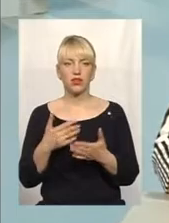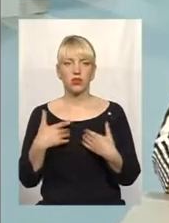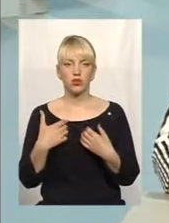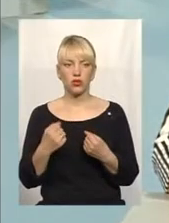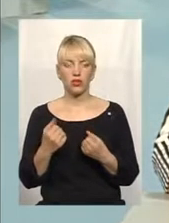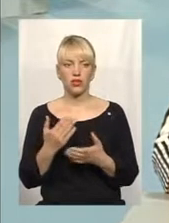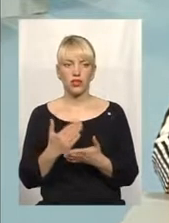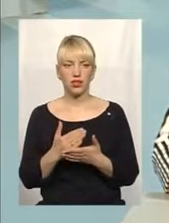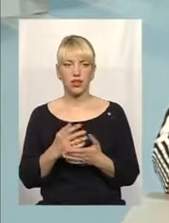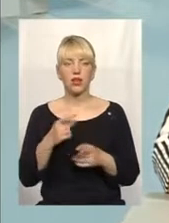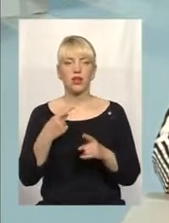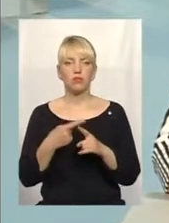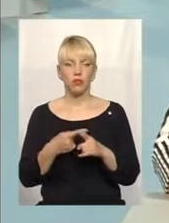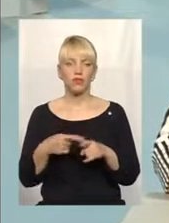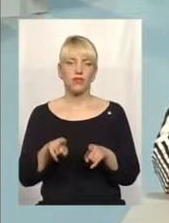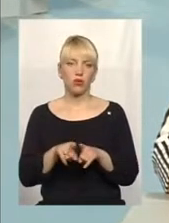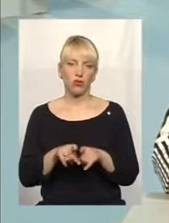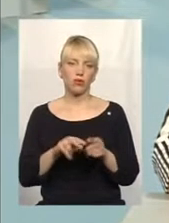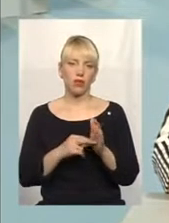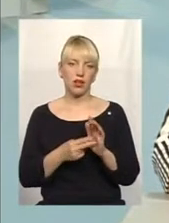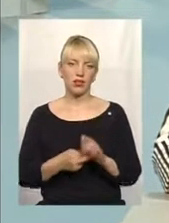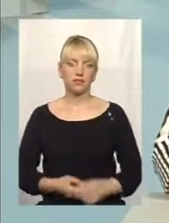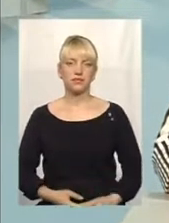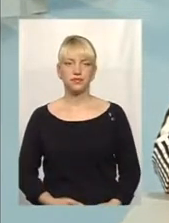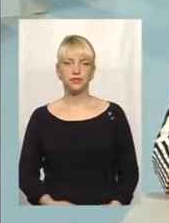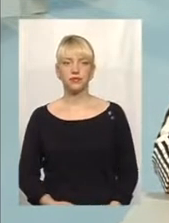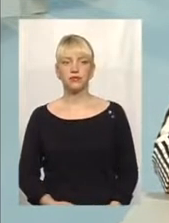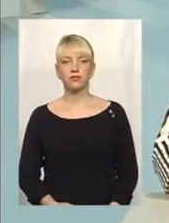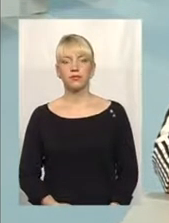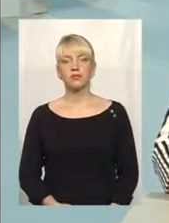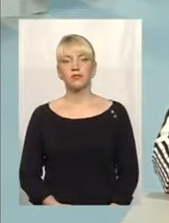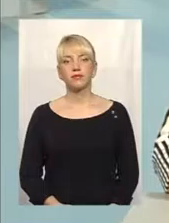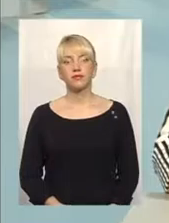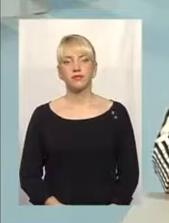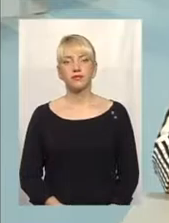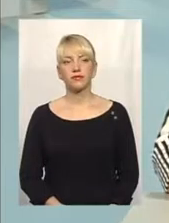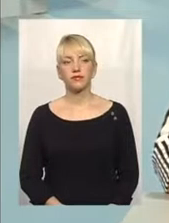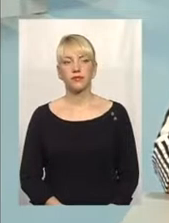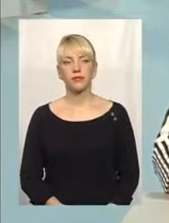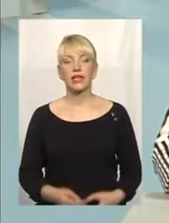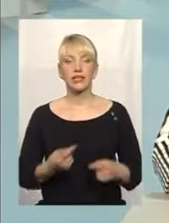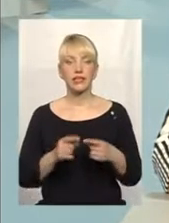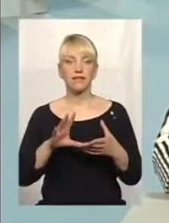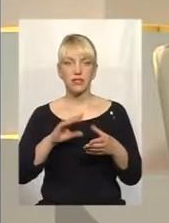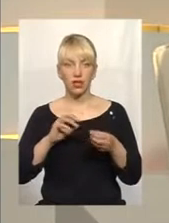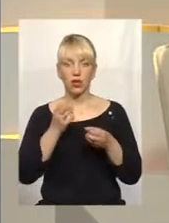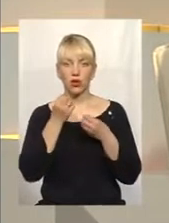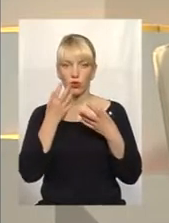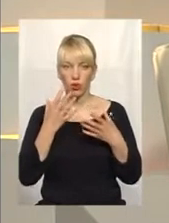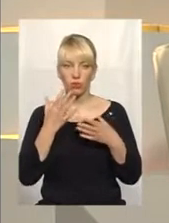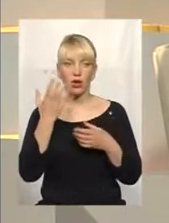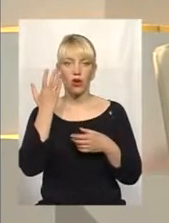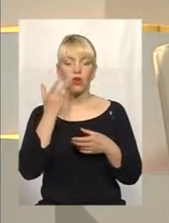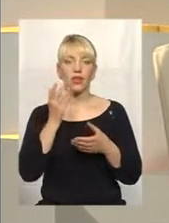оздоровлення є і ще плюс в такому плані. Отже, Це все дуже добре, коли